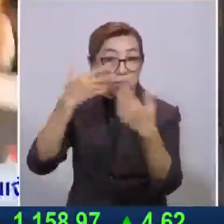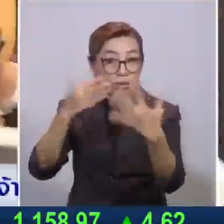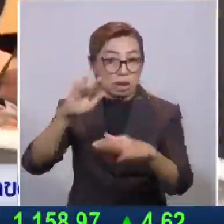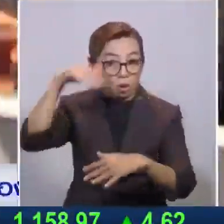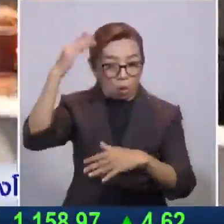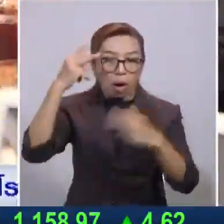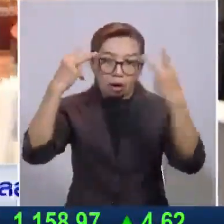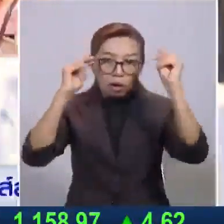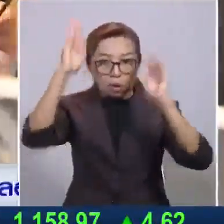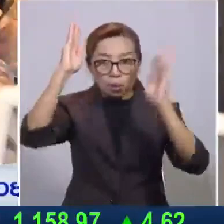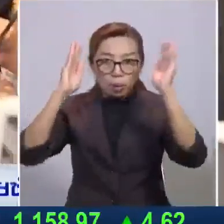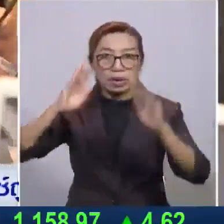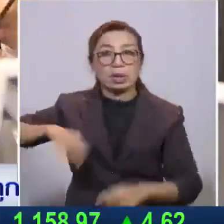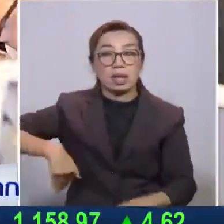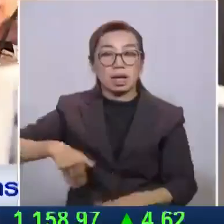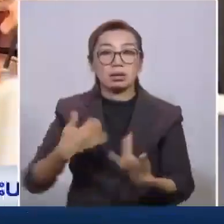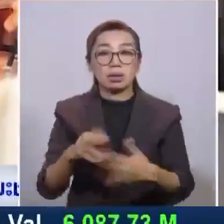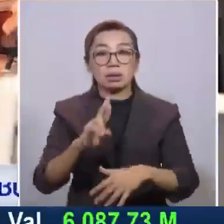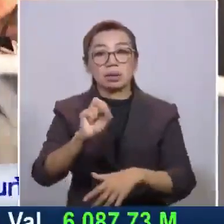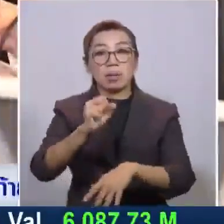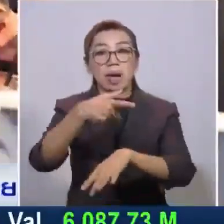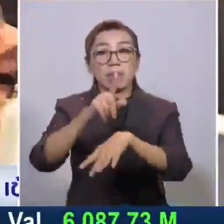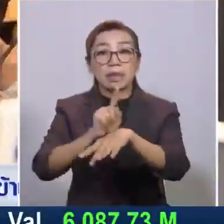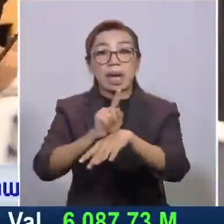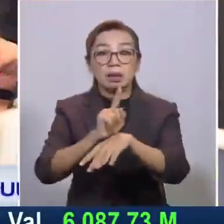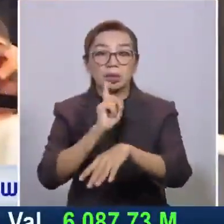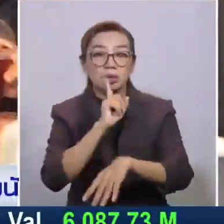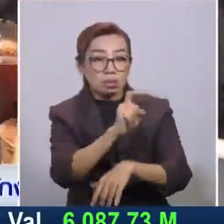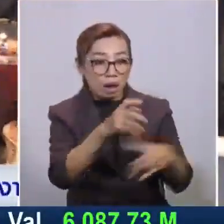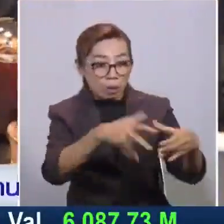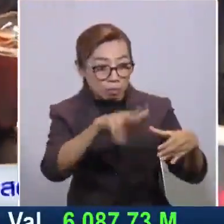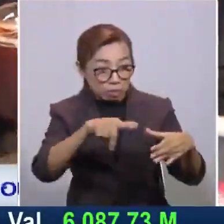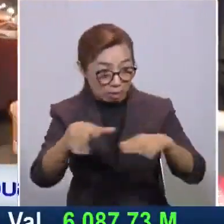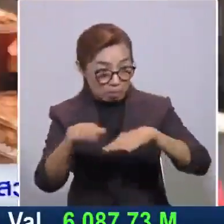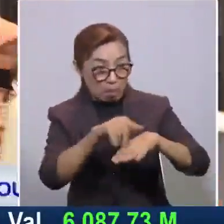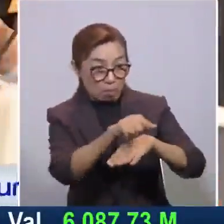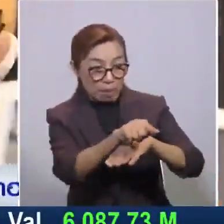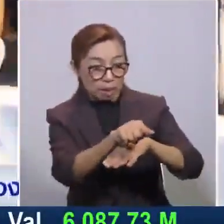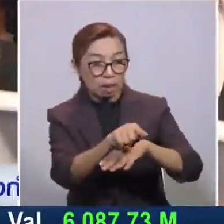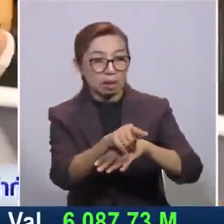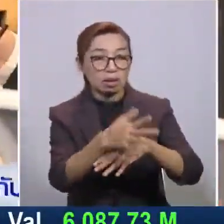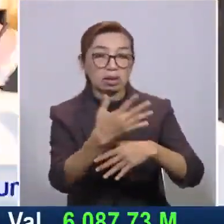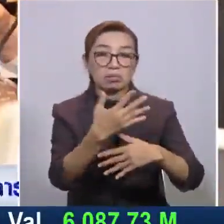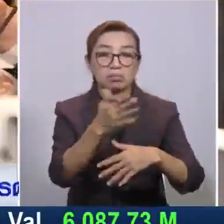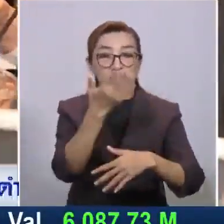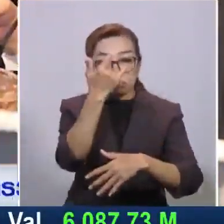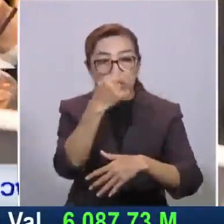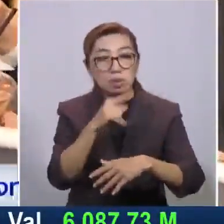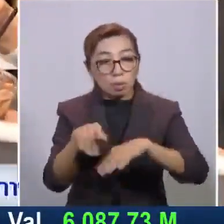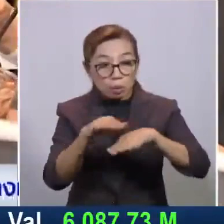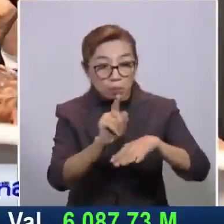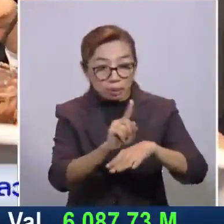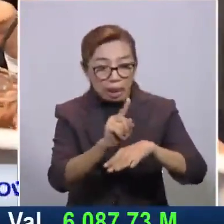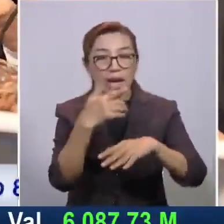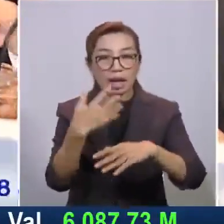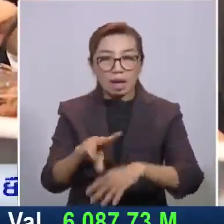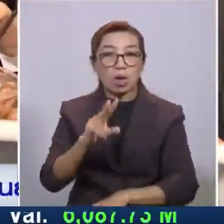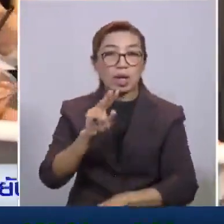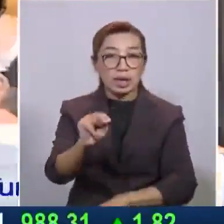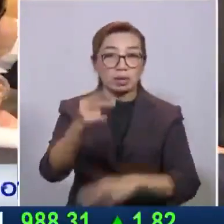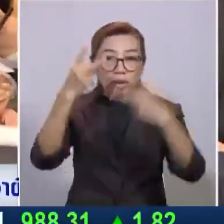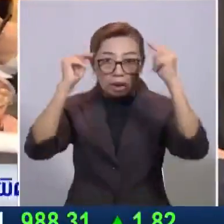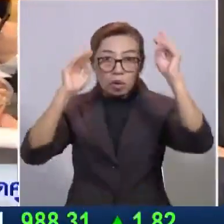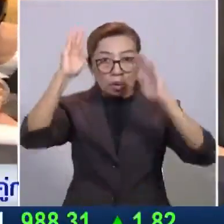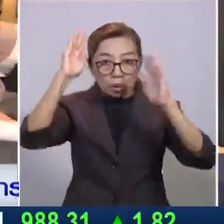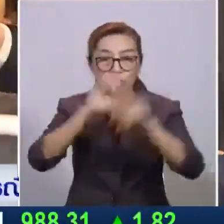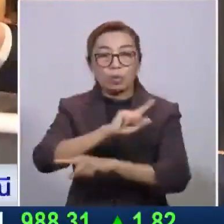เองเนี่ยต้องสอบถามความพร้อมจากพรรคเพื่อไทยก่อนค่ะก่อนที่จะกำหนดวันที่จะประชุมร่วมรัฐสภาเพื่อโหวตเลือกนายกรัฐมนตรี